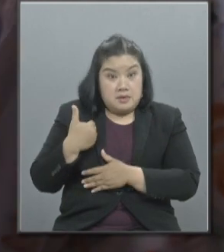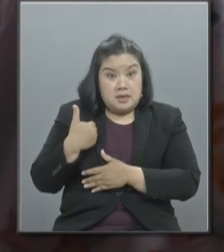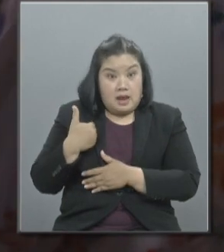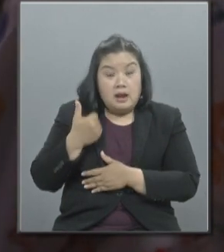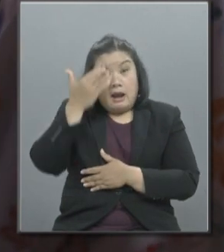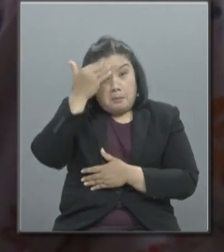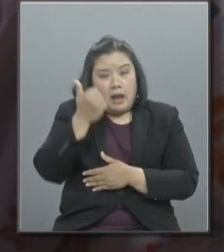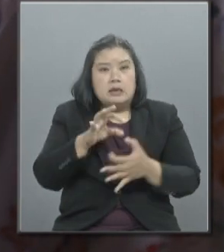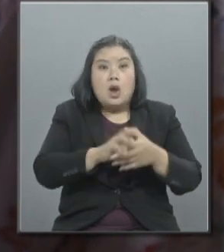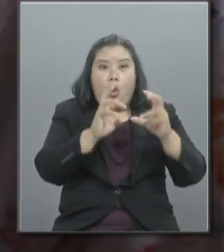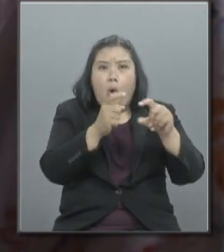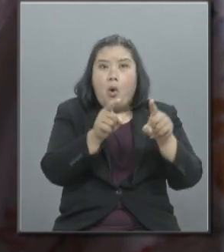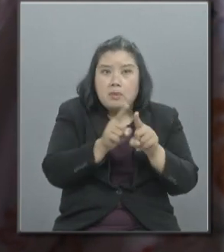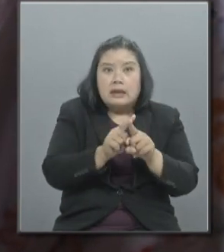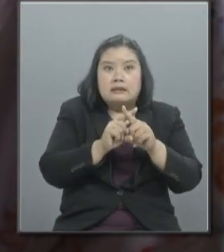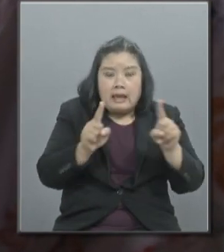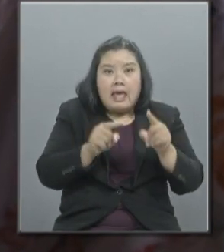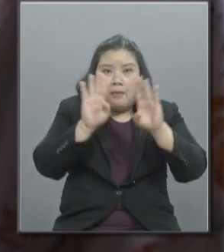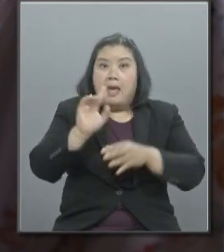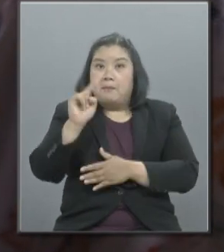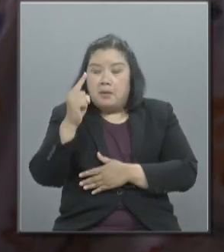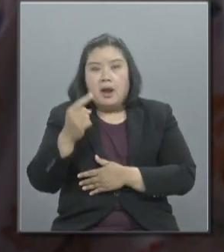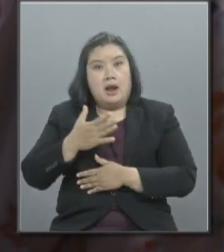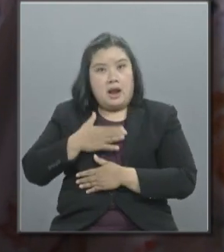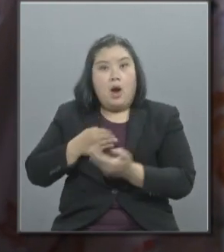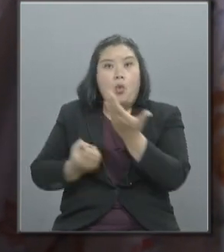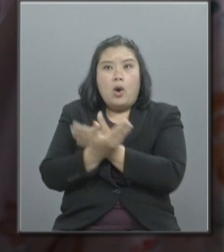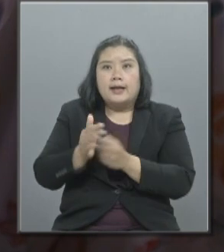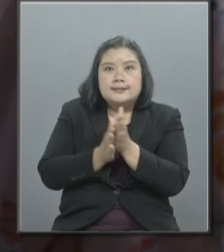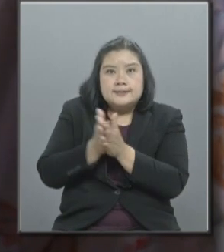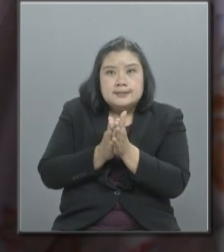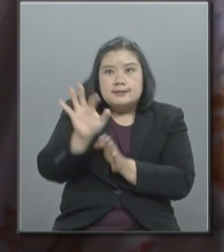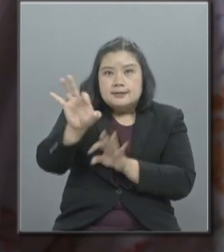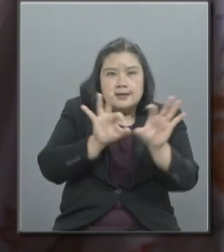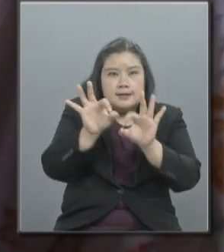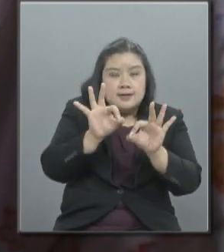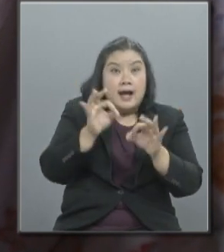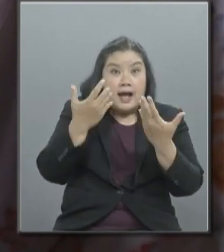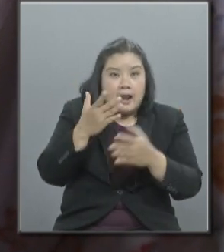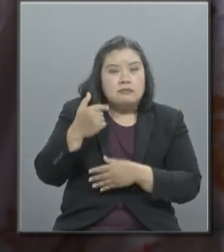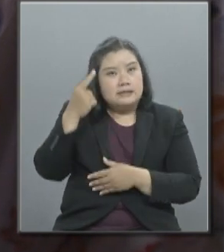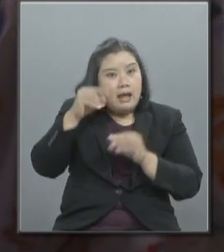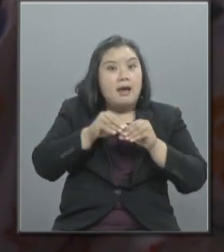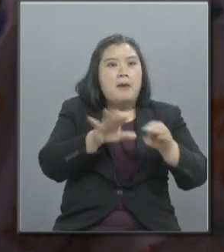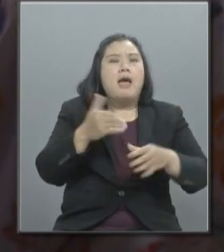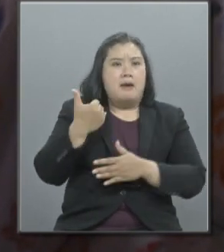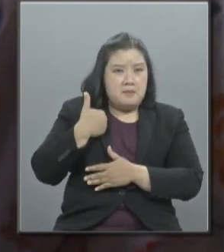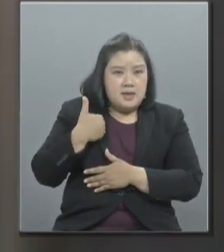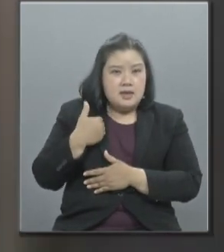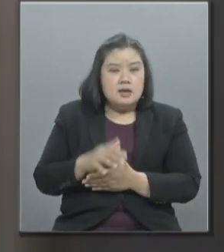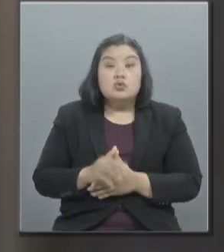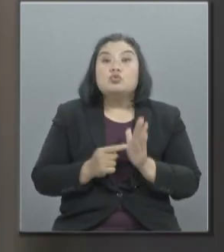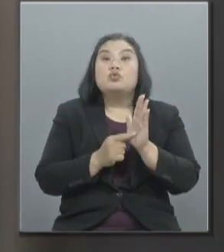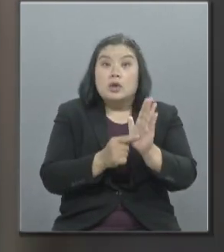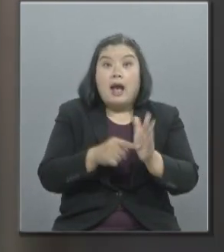ตัวเดียวกันด้วยนะฉะนั้นเนี่ยการไปได้มาก่อนเข้าถึงก่อนแล้วได้ลิขสิทธิ์มาก่อนสารคดีบางตัวครับฉายได้เฉพาะสมม